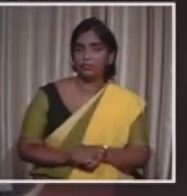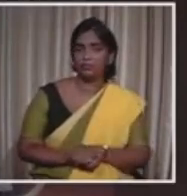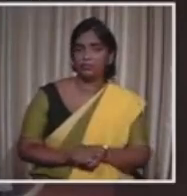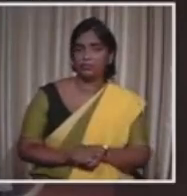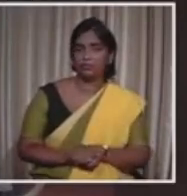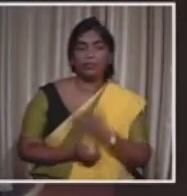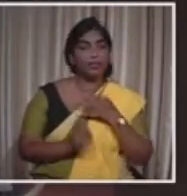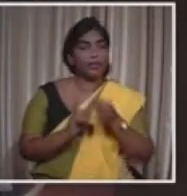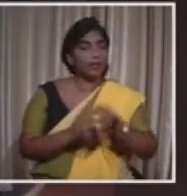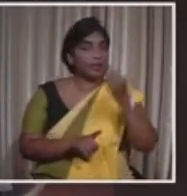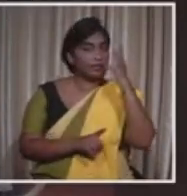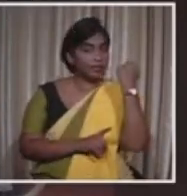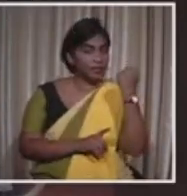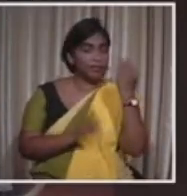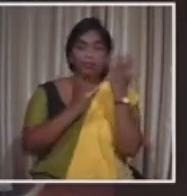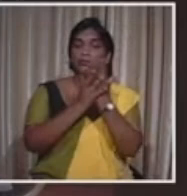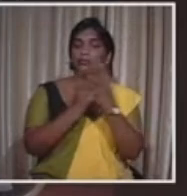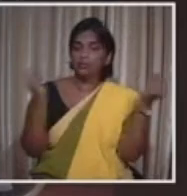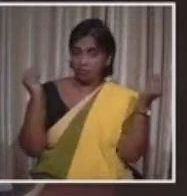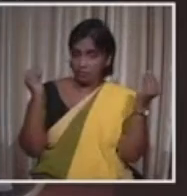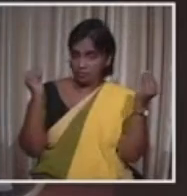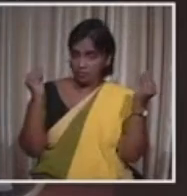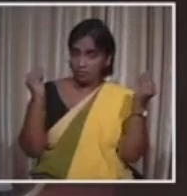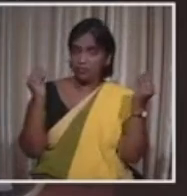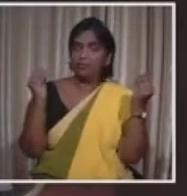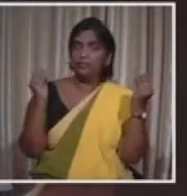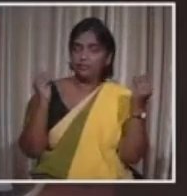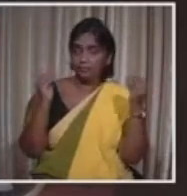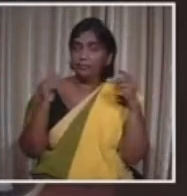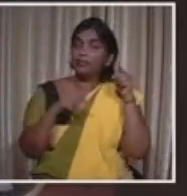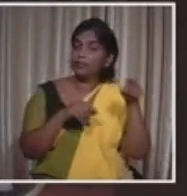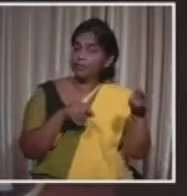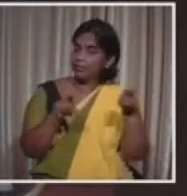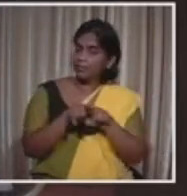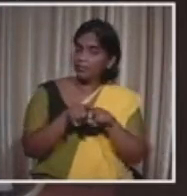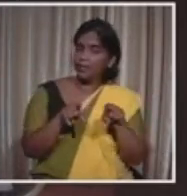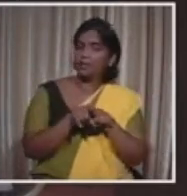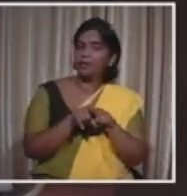විධායක ජනාධිපති ක්‍රමය අහෝසි කරන ඒ වගේම